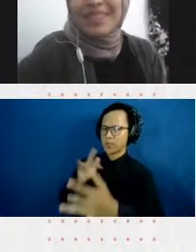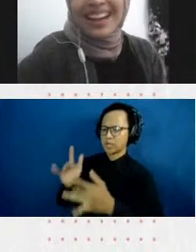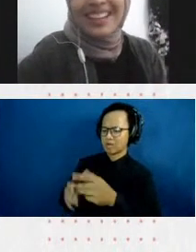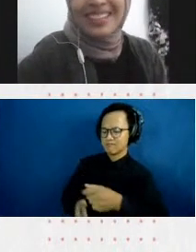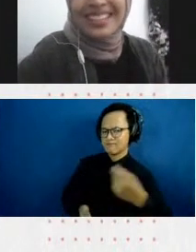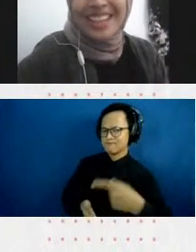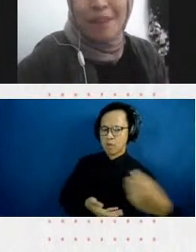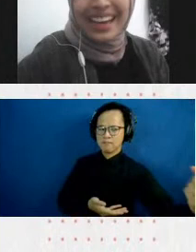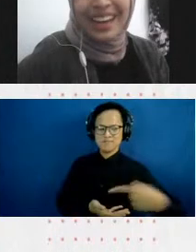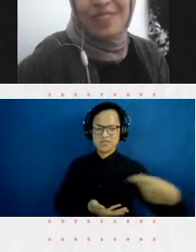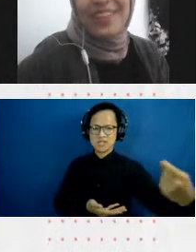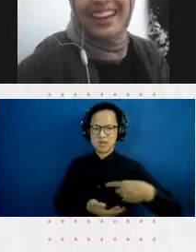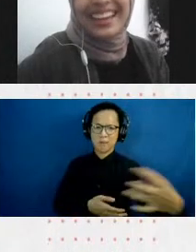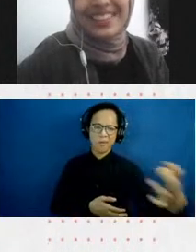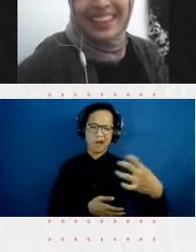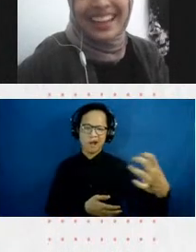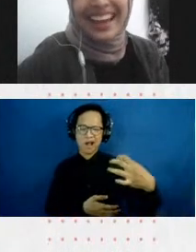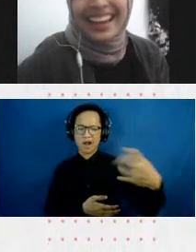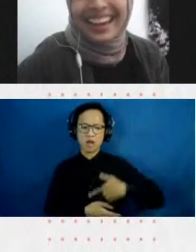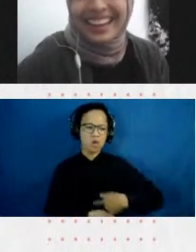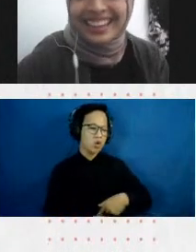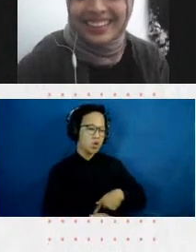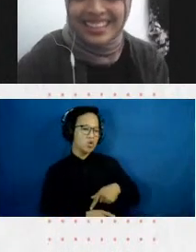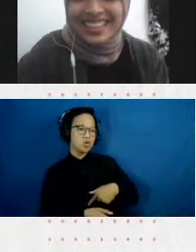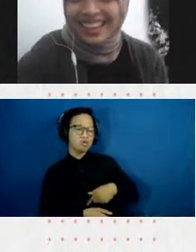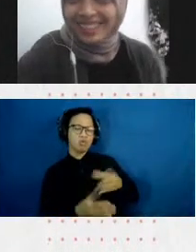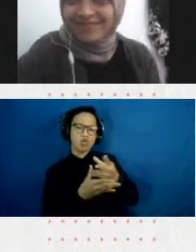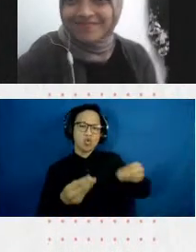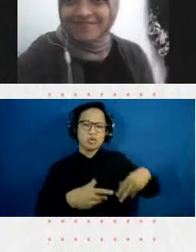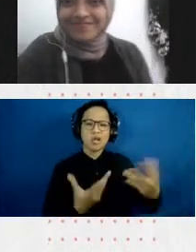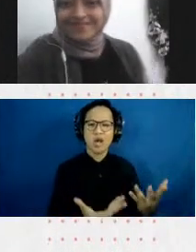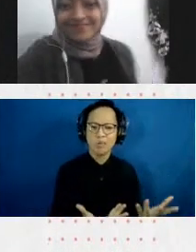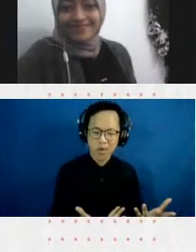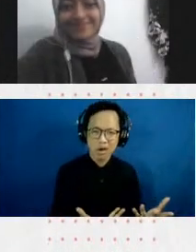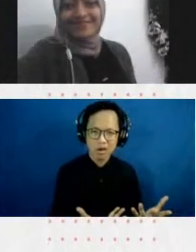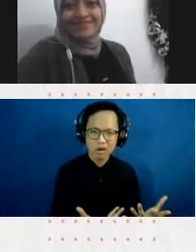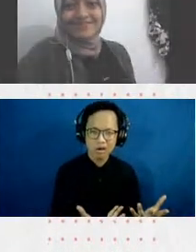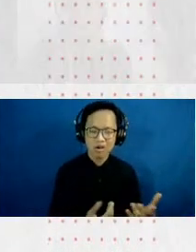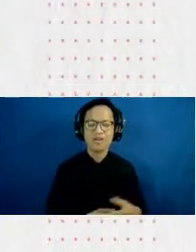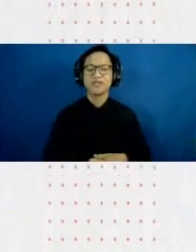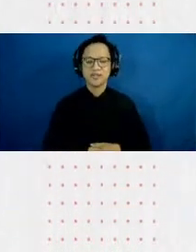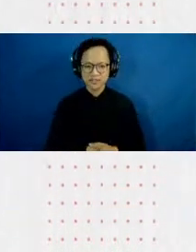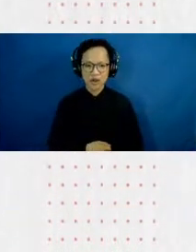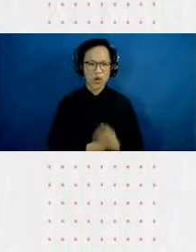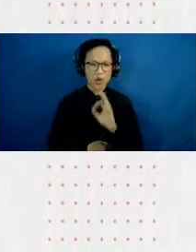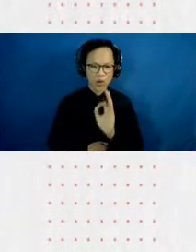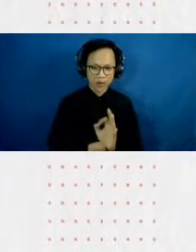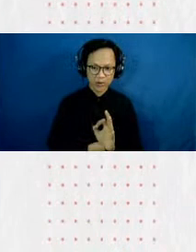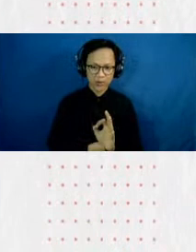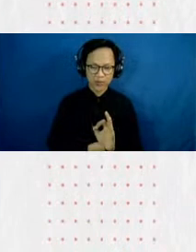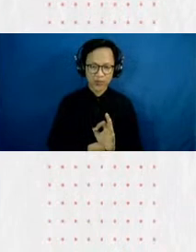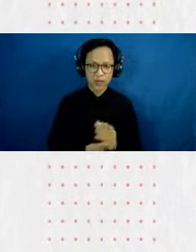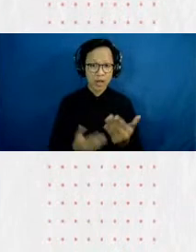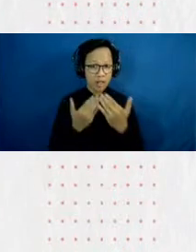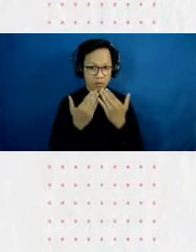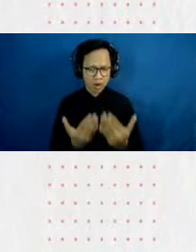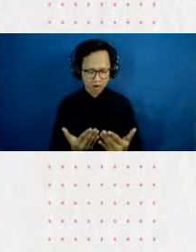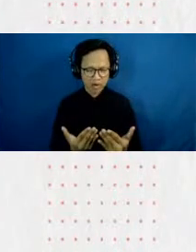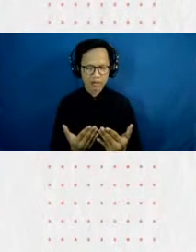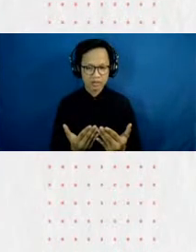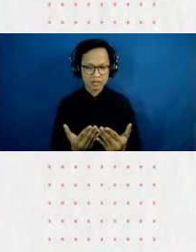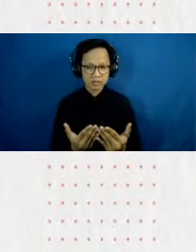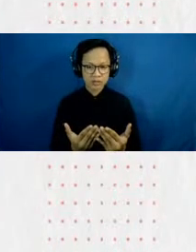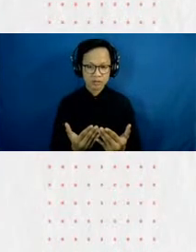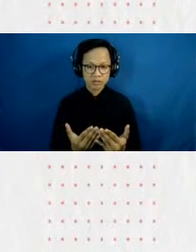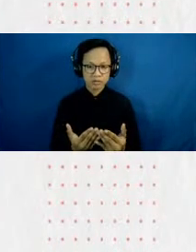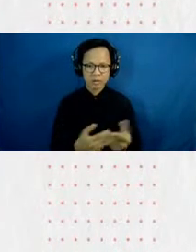ini bisa langsung dijawab nih Kak Novian nih pertanyaannya. Terima kasih, Kak. Baik, terima kasih Caca. Dan juga tadi di